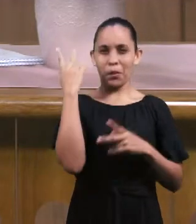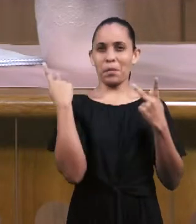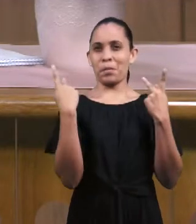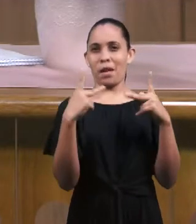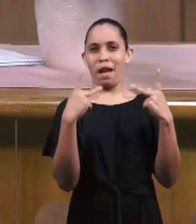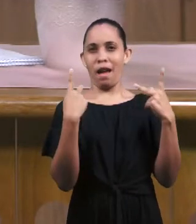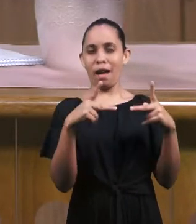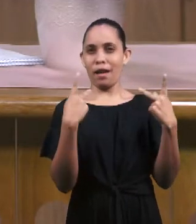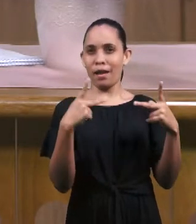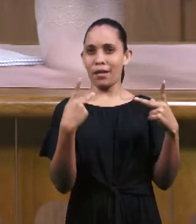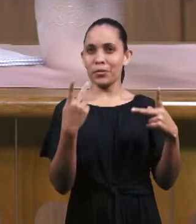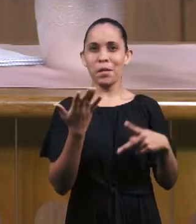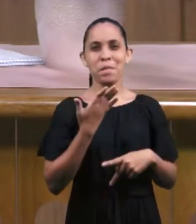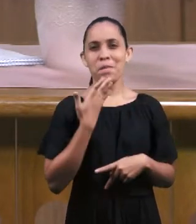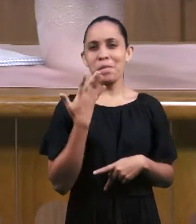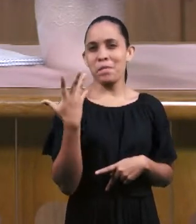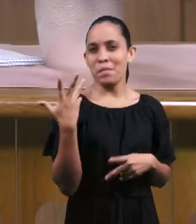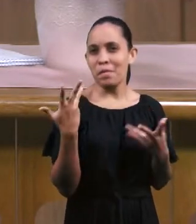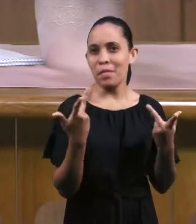choses extraordinaires.